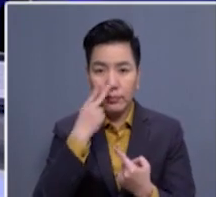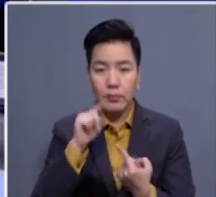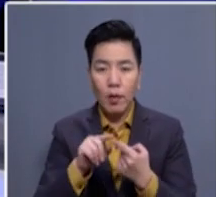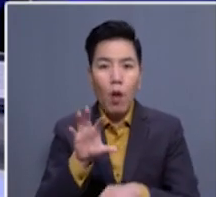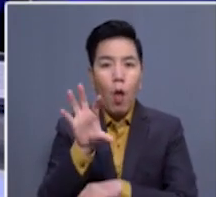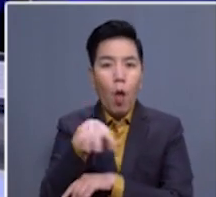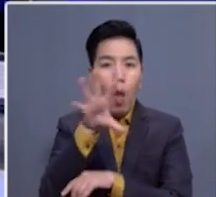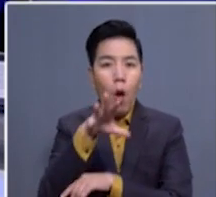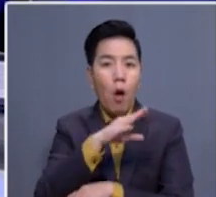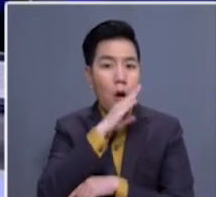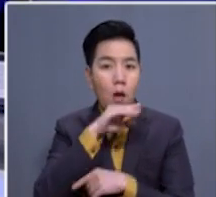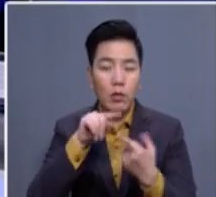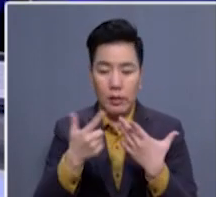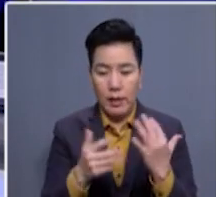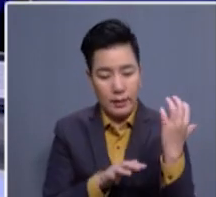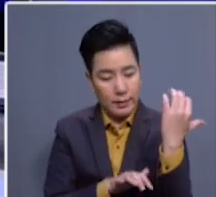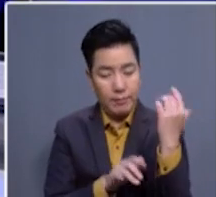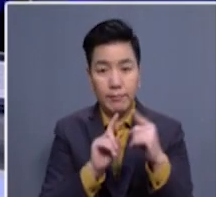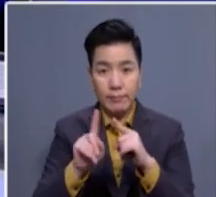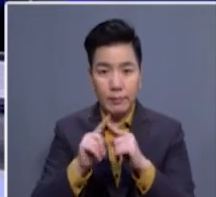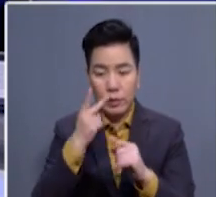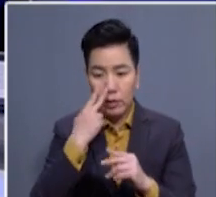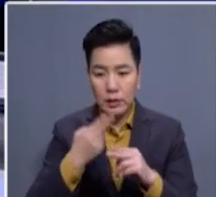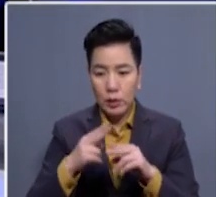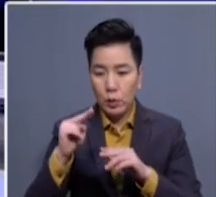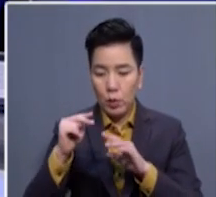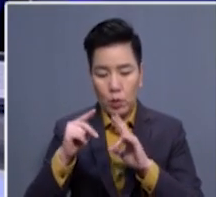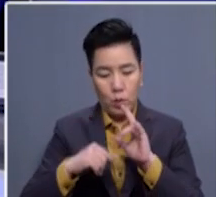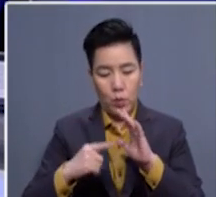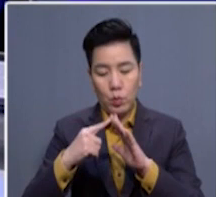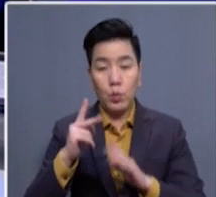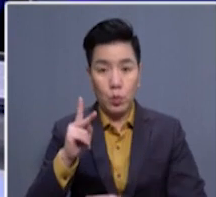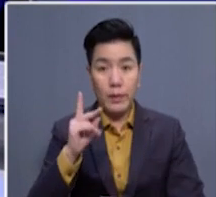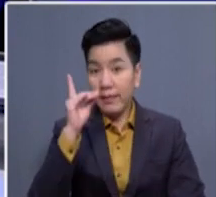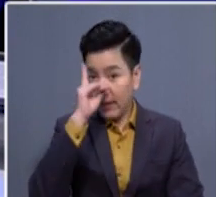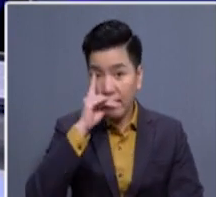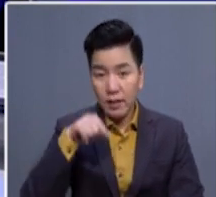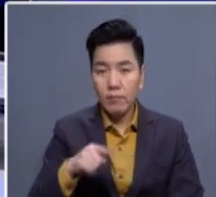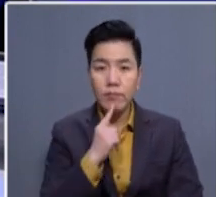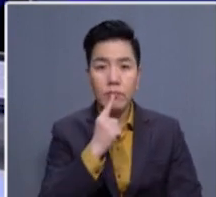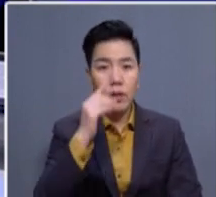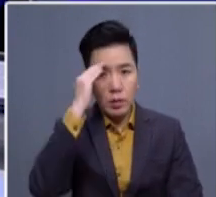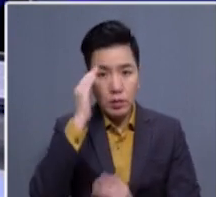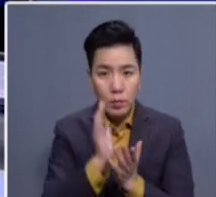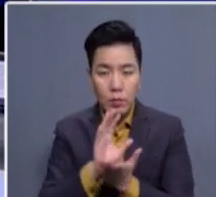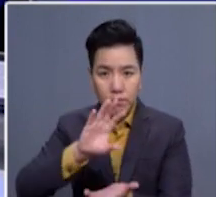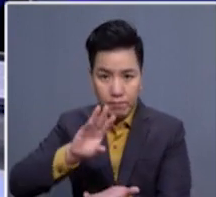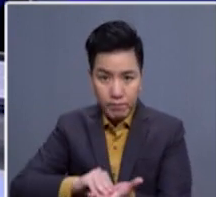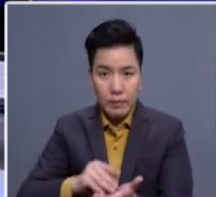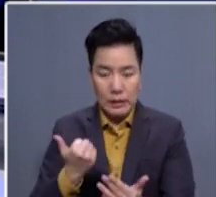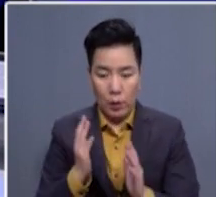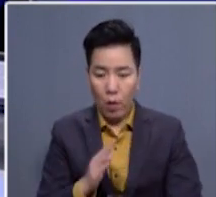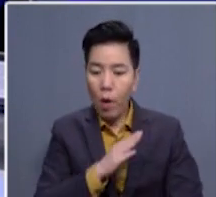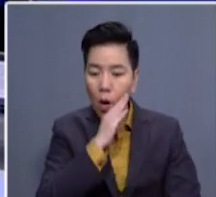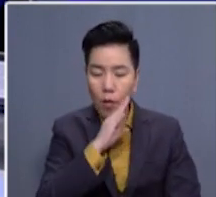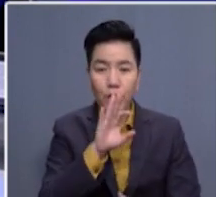ผ่านทางโลกออนไลน์กันบ้างดีกว่าล่าสุดนะคะเกิดขึ้นกับคุณนุกสุธิดาดารานักแสดงชื่อดังค่ะเข้าร้องตำรวจปท.ให้ดำเนินคดีกับคน